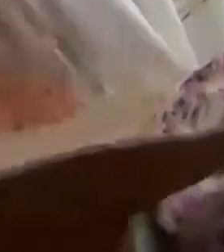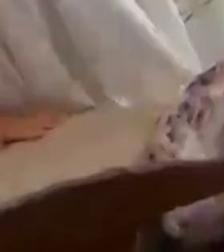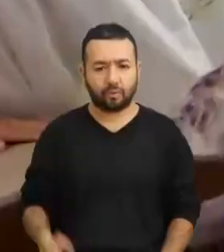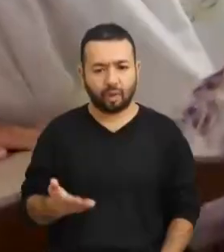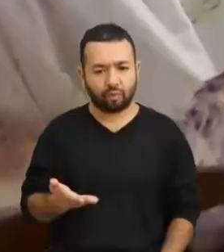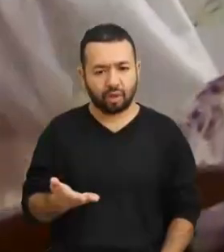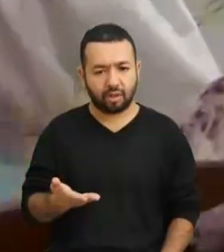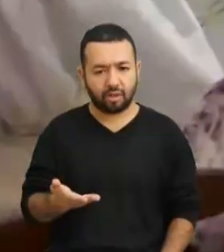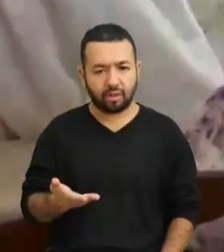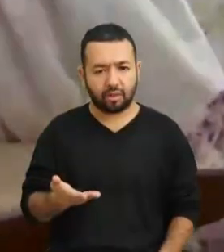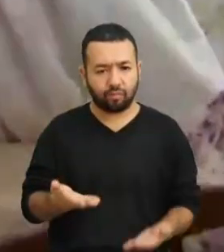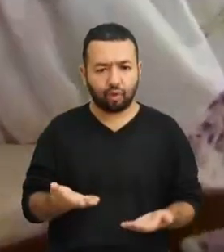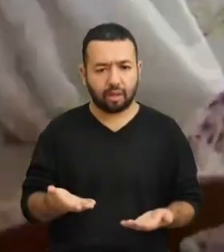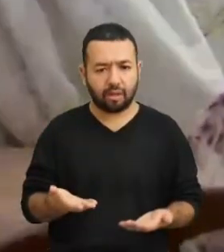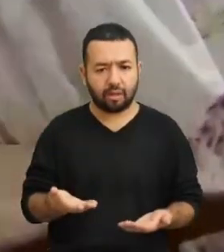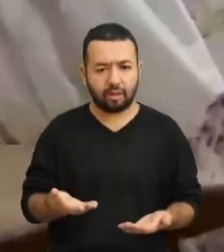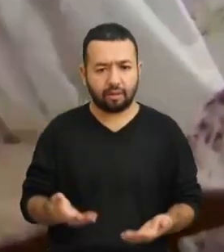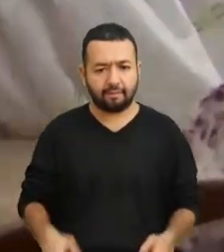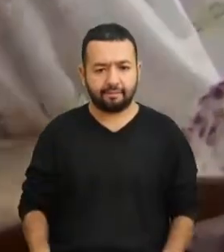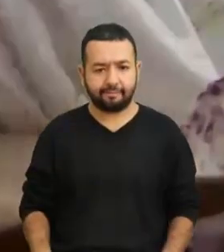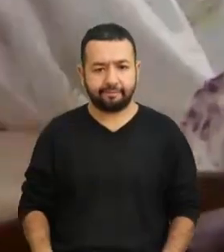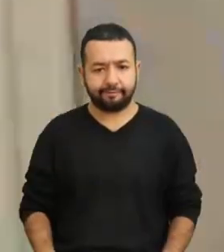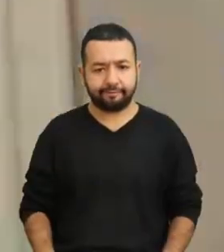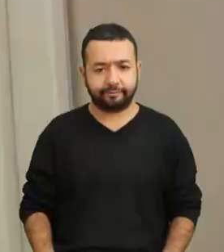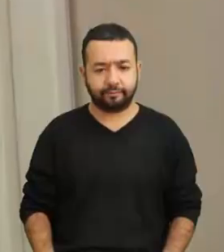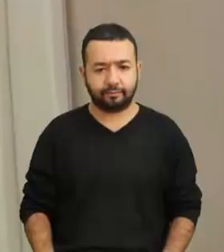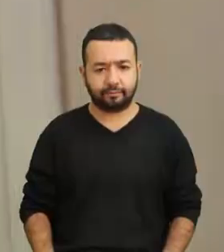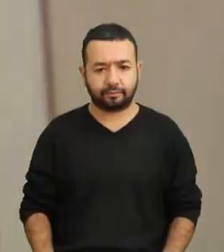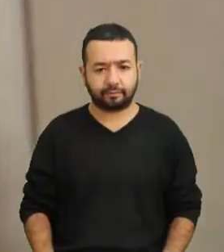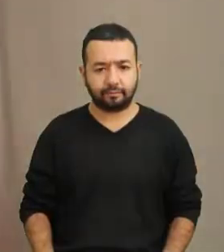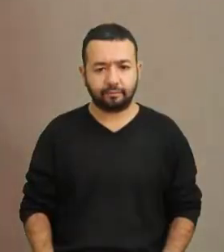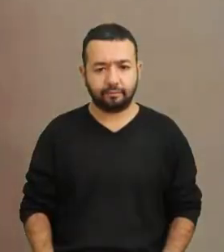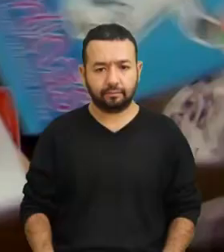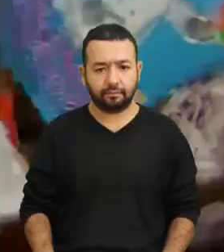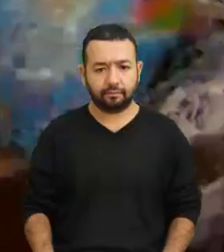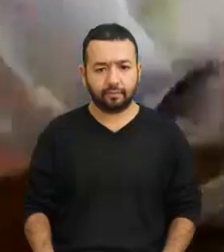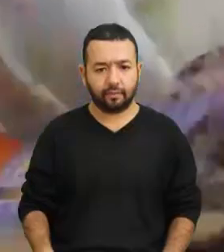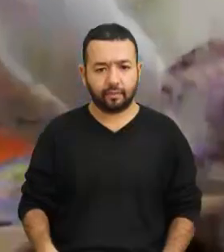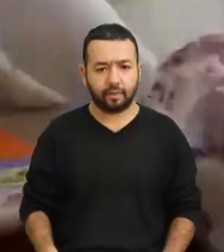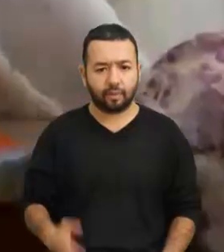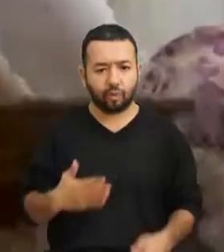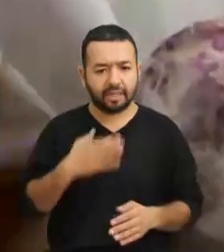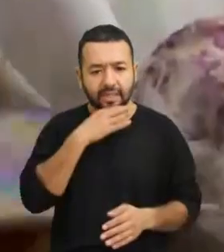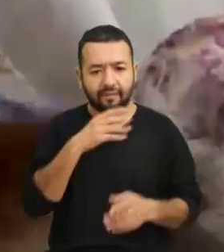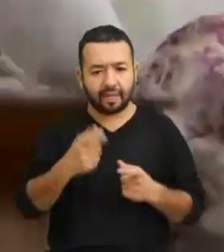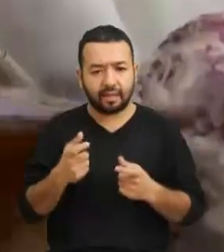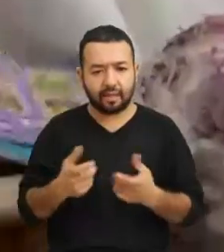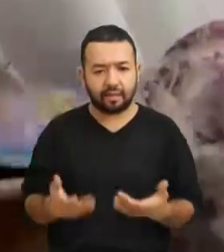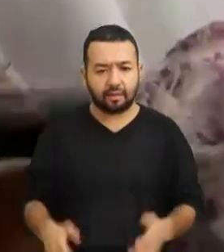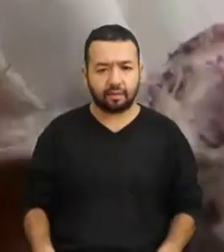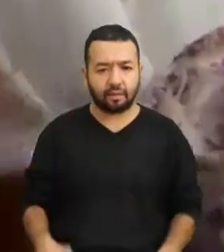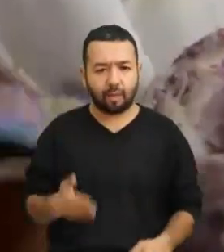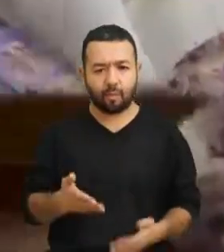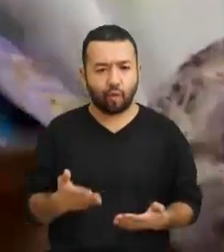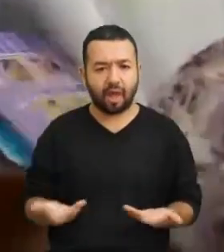Bu ne be? Bu ne ya? Deli gibi kolinin içini boşaltırken Meryem girdi içeri. Şaşkınlıkla onu izliyor. Bu